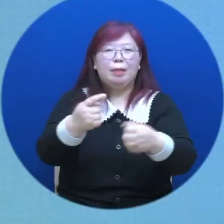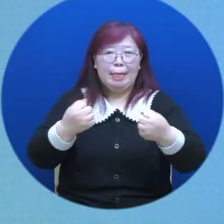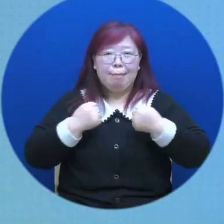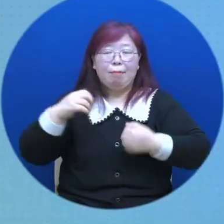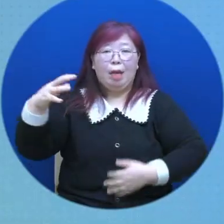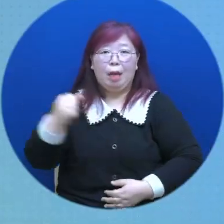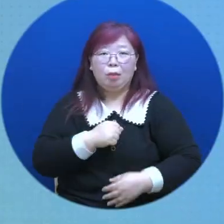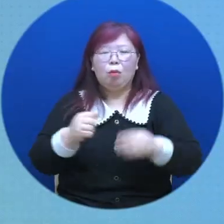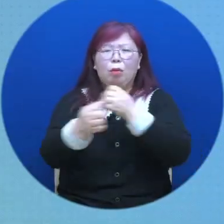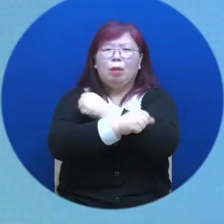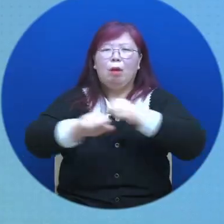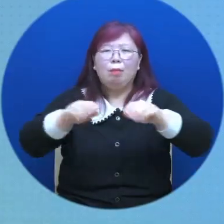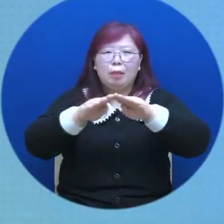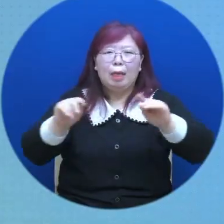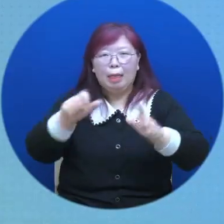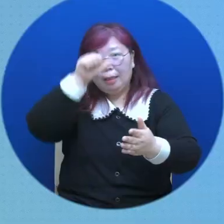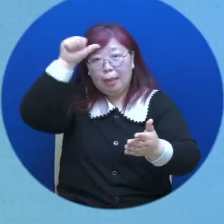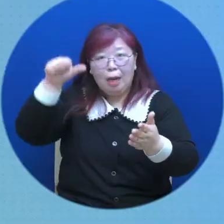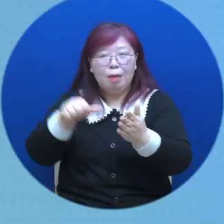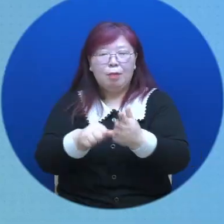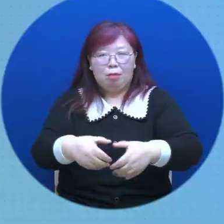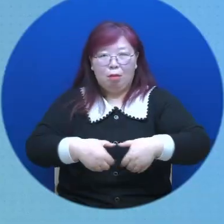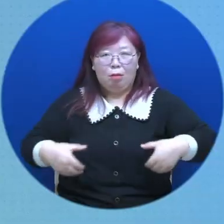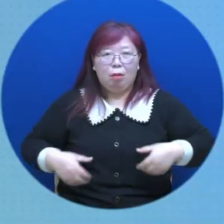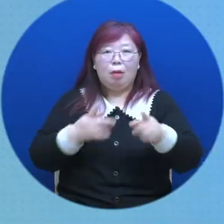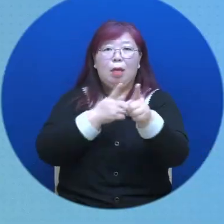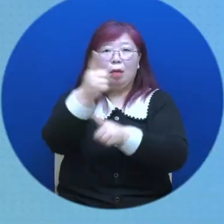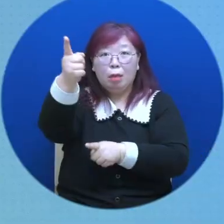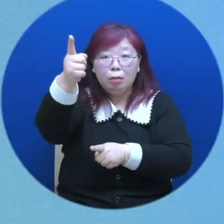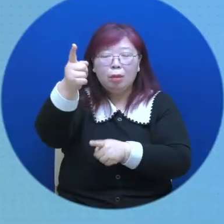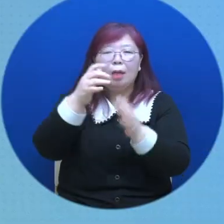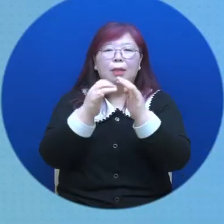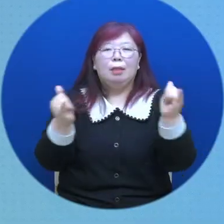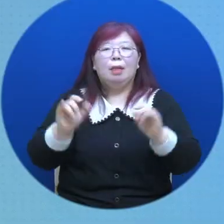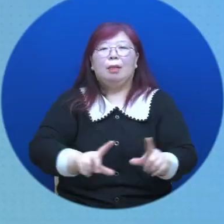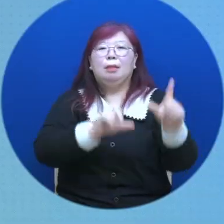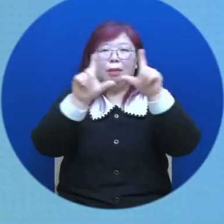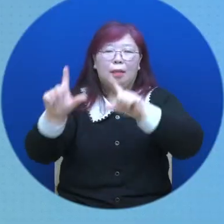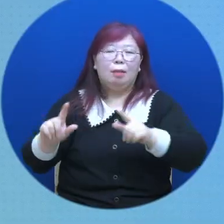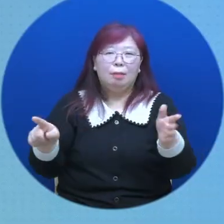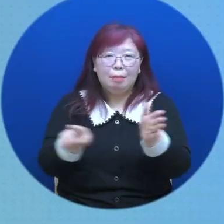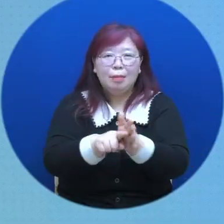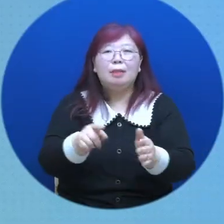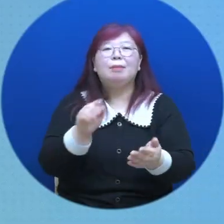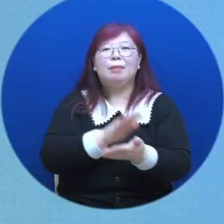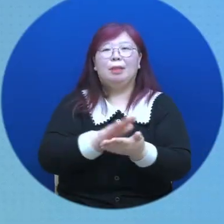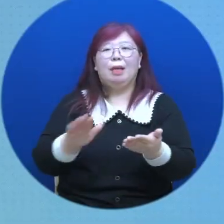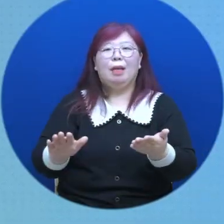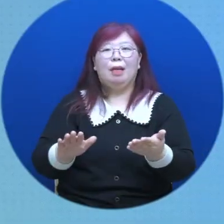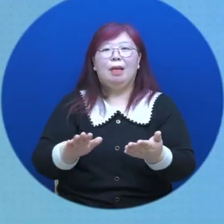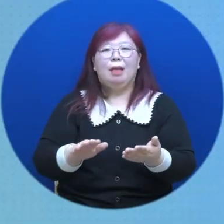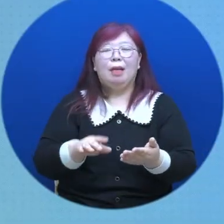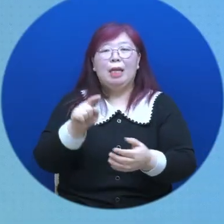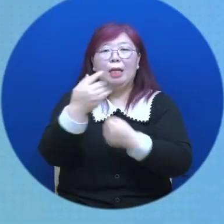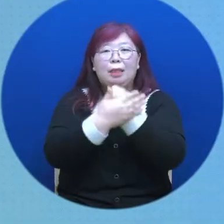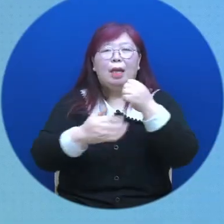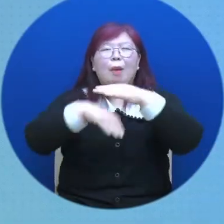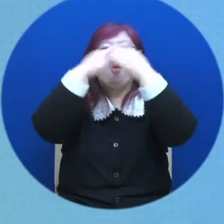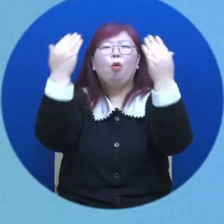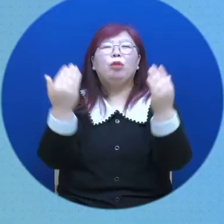힘으로 광야 인생을 넉넉하게 이기고 승리하는 자로 살아가게 될 줄 믿습니다. 연애가 우리